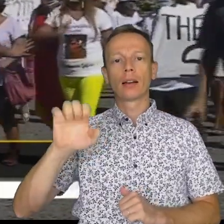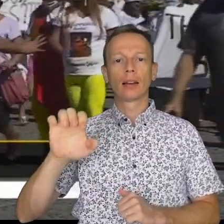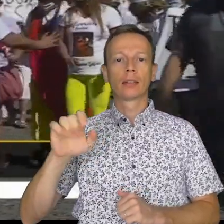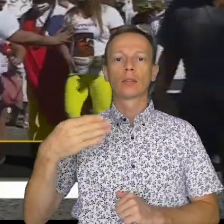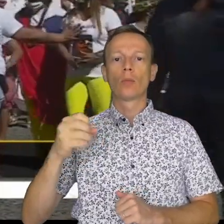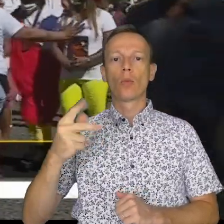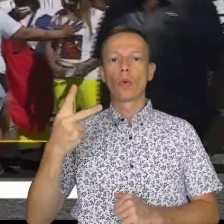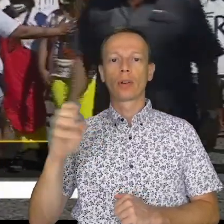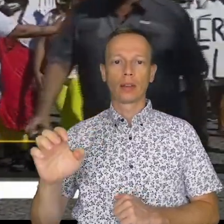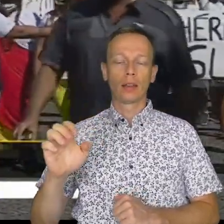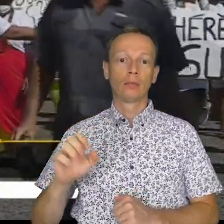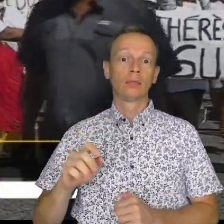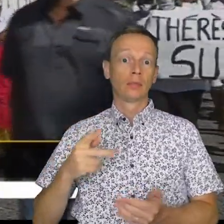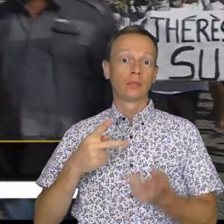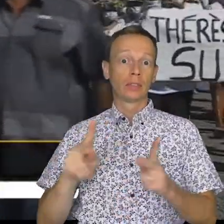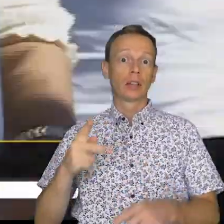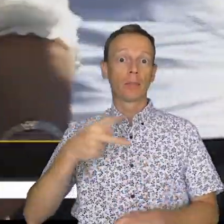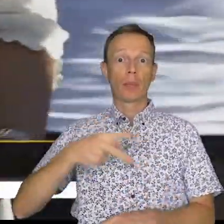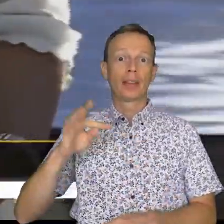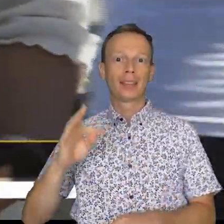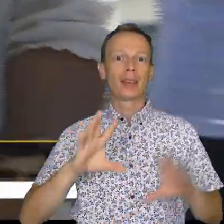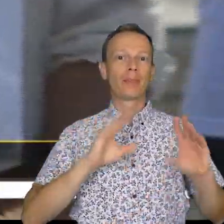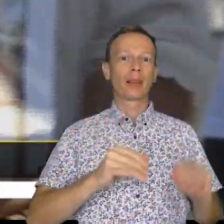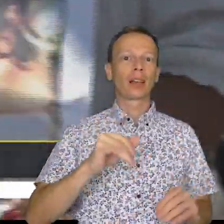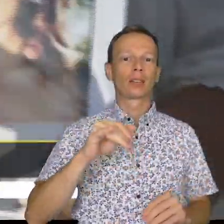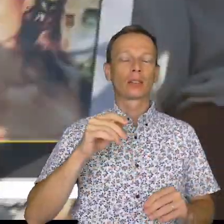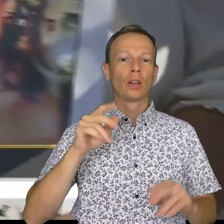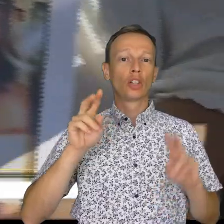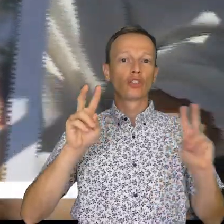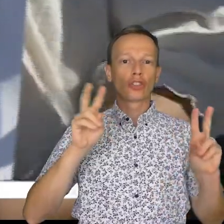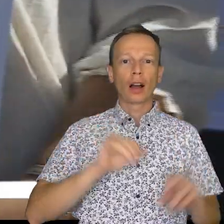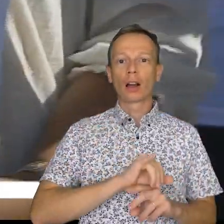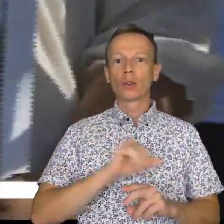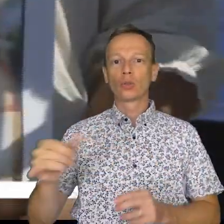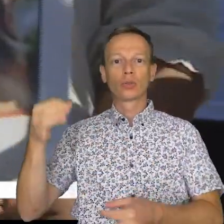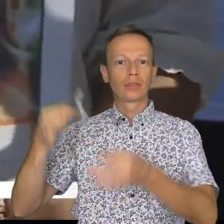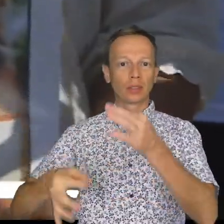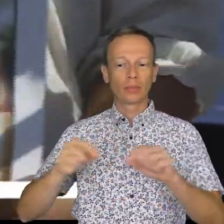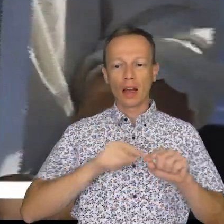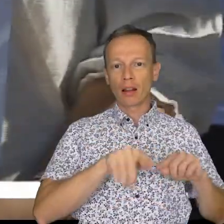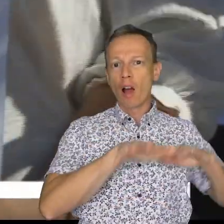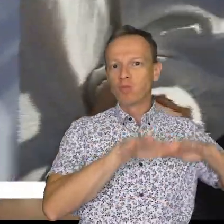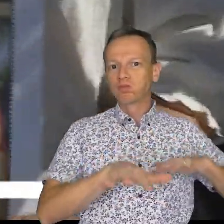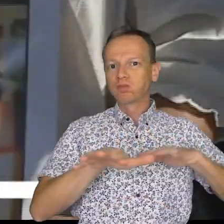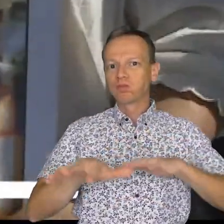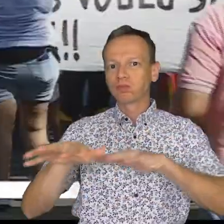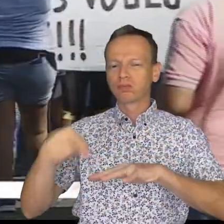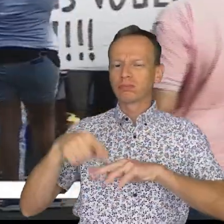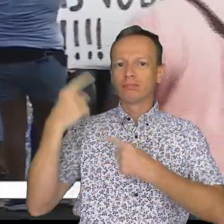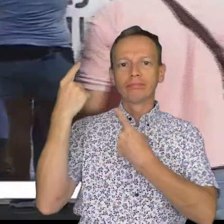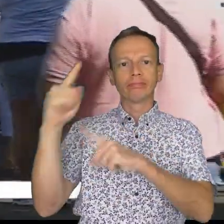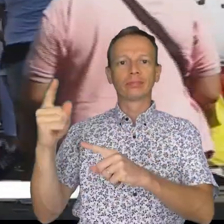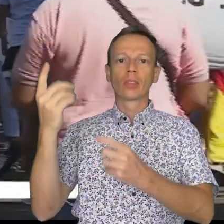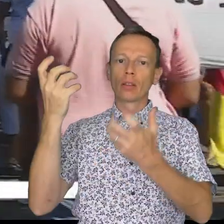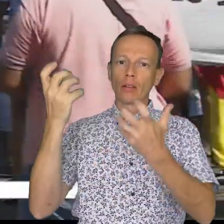Tahiti, ont marché dans la capitale ce matin de la place Jacques Chirac au palais de justice. Ce comité de soutien demande au tribunal